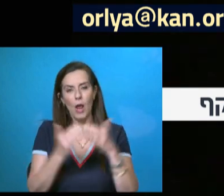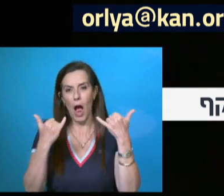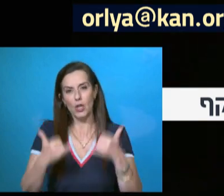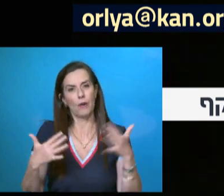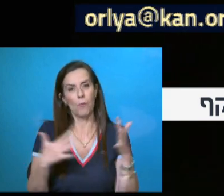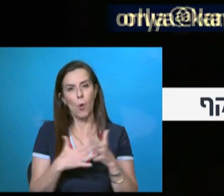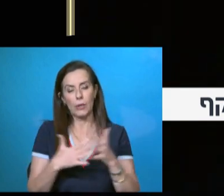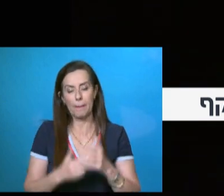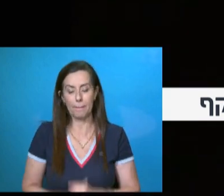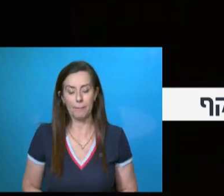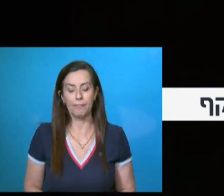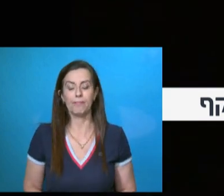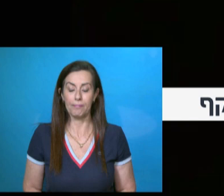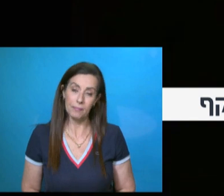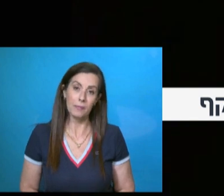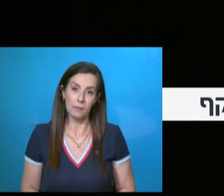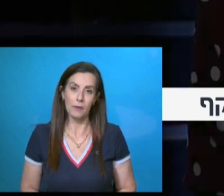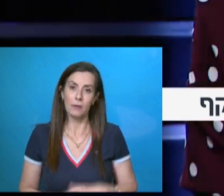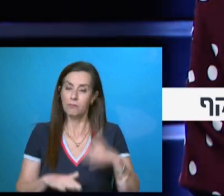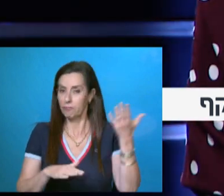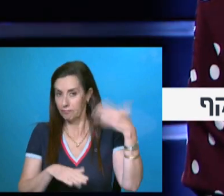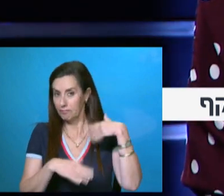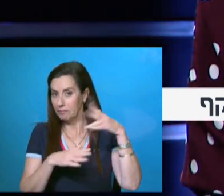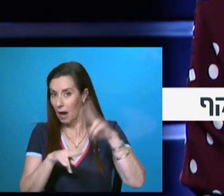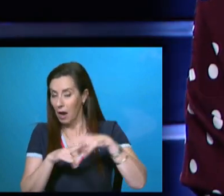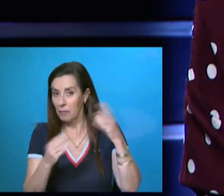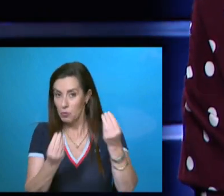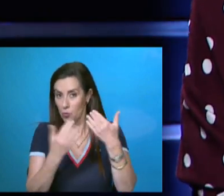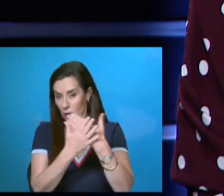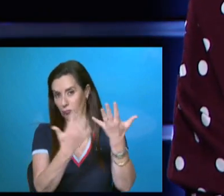ונבדקים. אוקיי, אם יהיו לך פרטים נוספים כמובן עדכני אותנו. תודה רבה, אורלי.